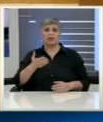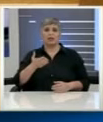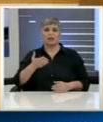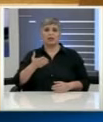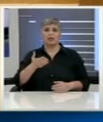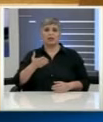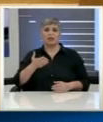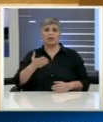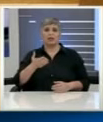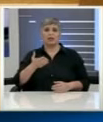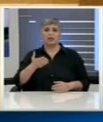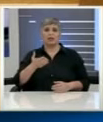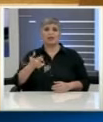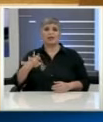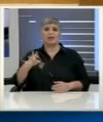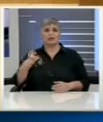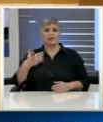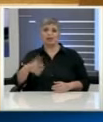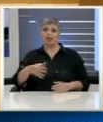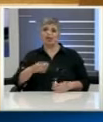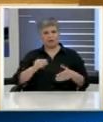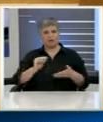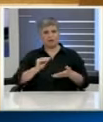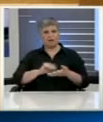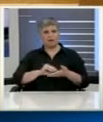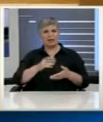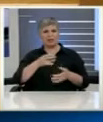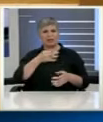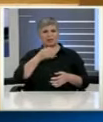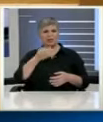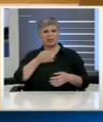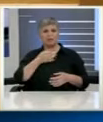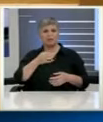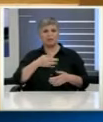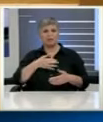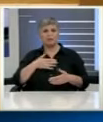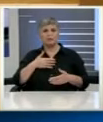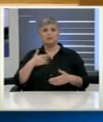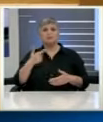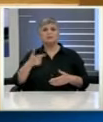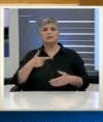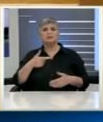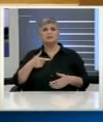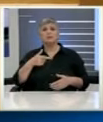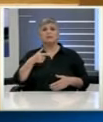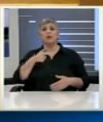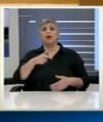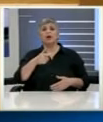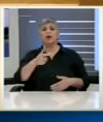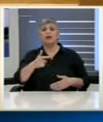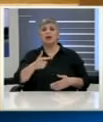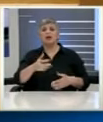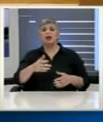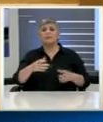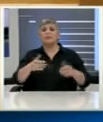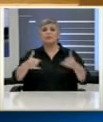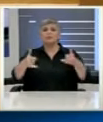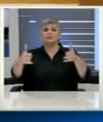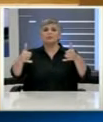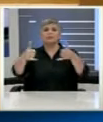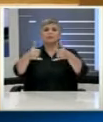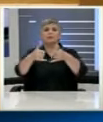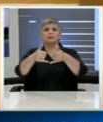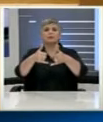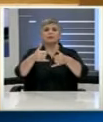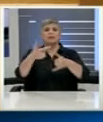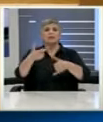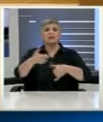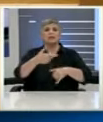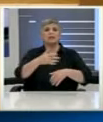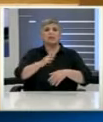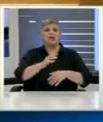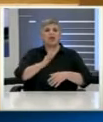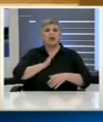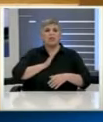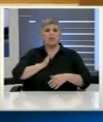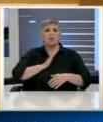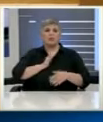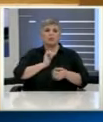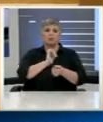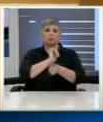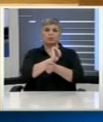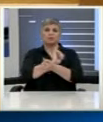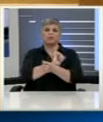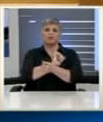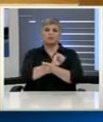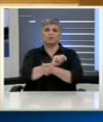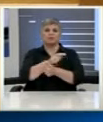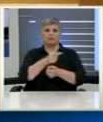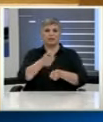υπουργούς οι οποίοι μιλούνε με έγκλειστους στις φυλακές ή με μία πολιτική γενικότερης ανοχής